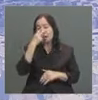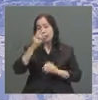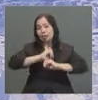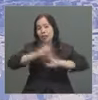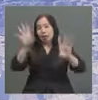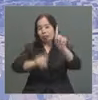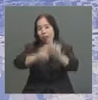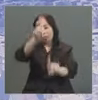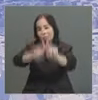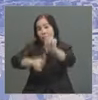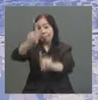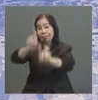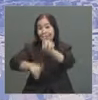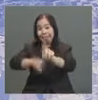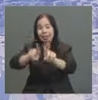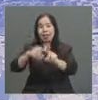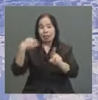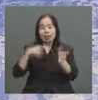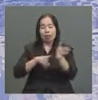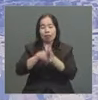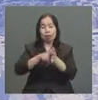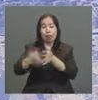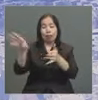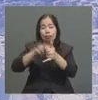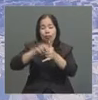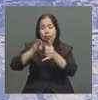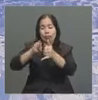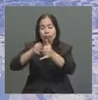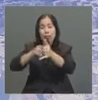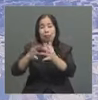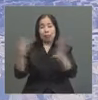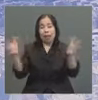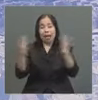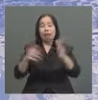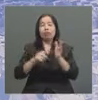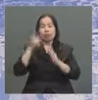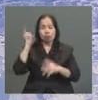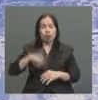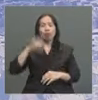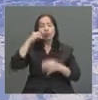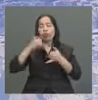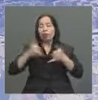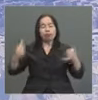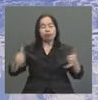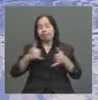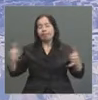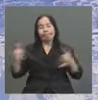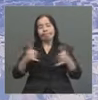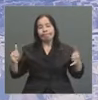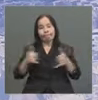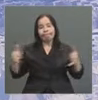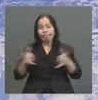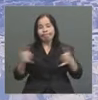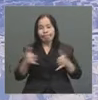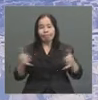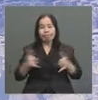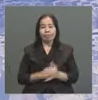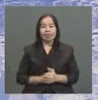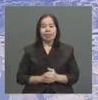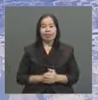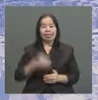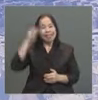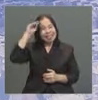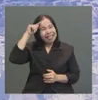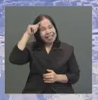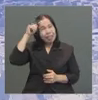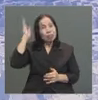ของตัวเลขที่ยังพุ่งทะยานไปเป็นร้อยขอให้ทำทุกวันไม่จำกัดวันไม่ต้องหยุดว่าจะเอาพรุ่งนี้